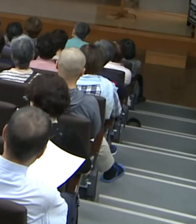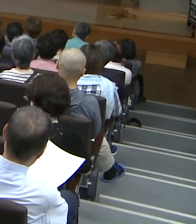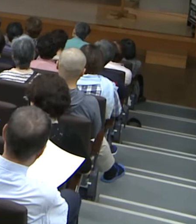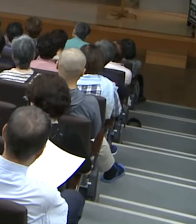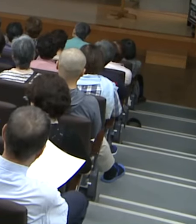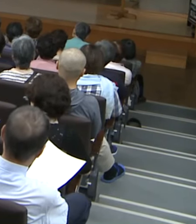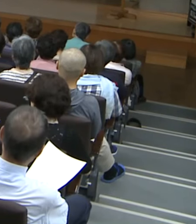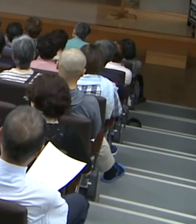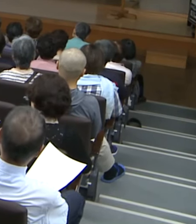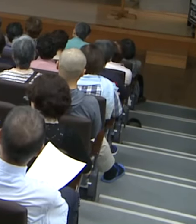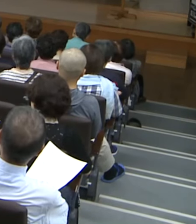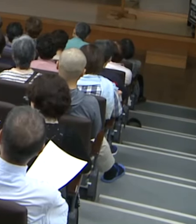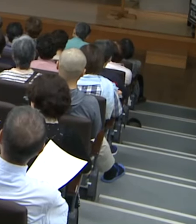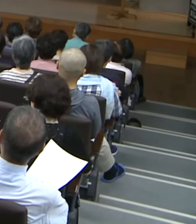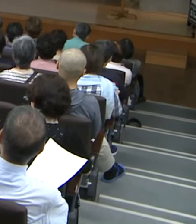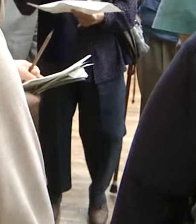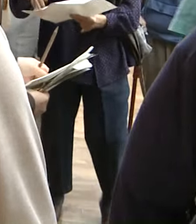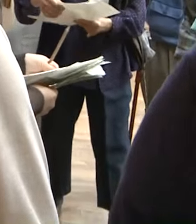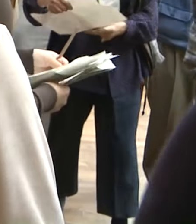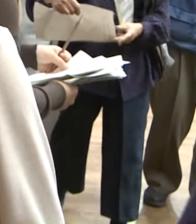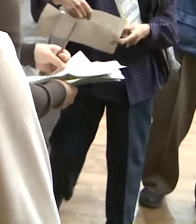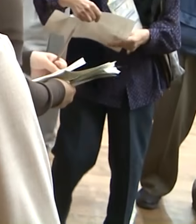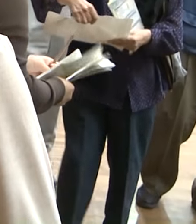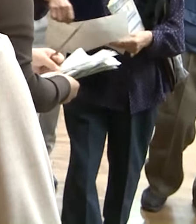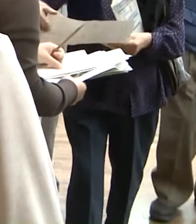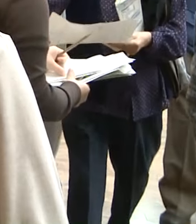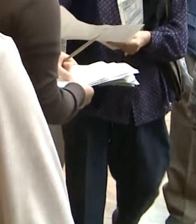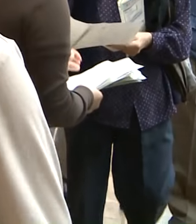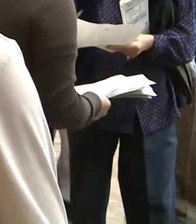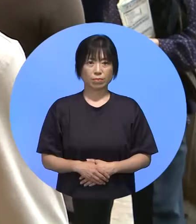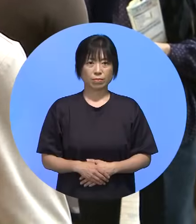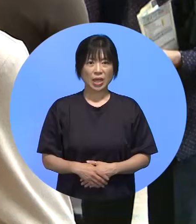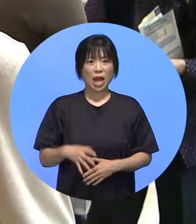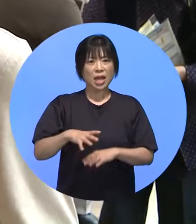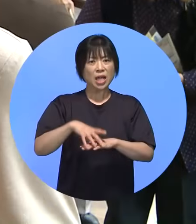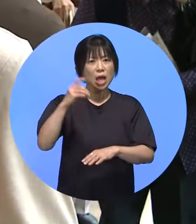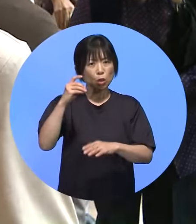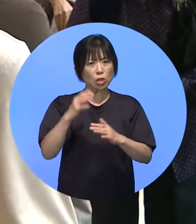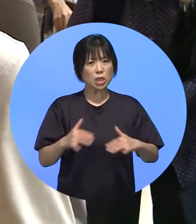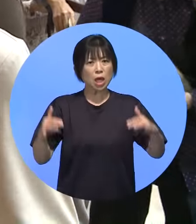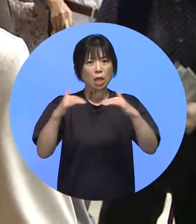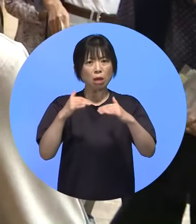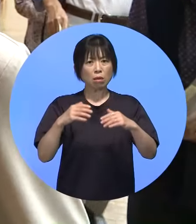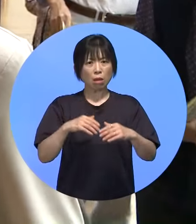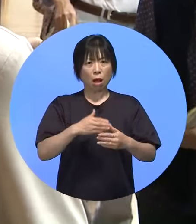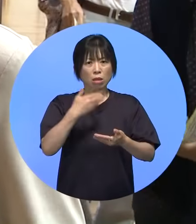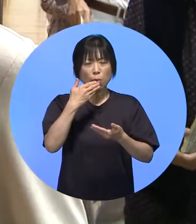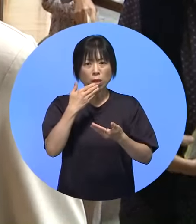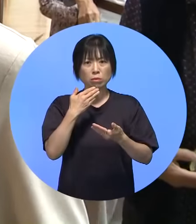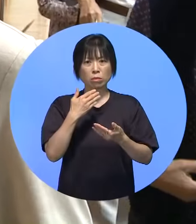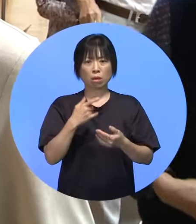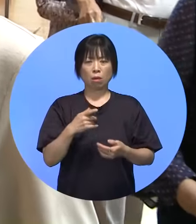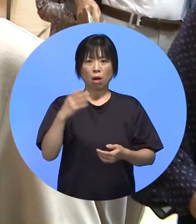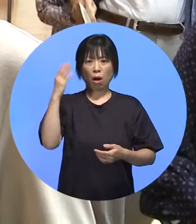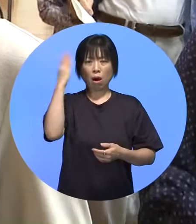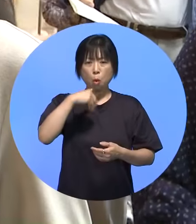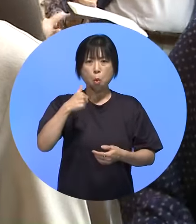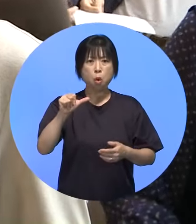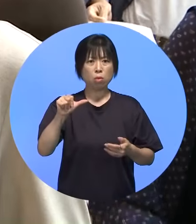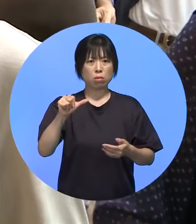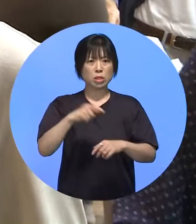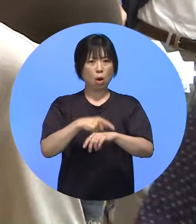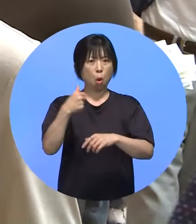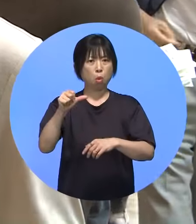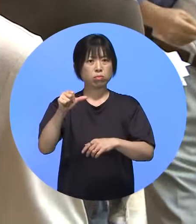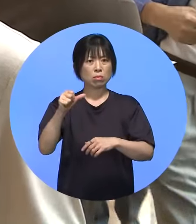のーん言うと思った最初に出荷の野菜をたくさん食べなさいということと時間